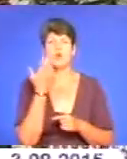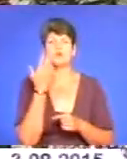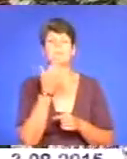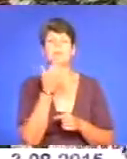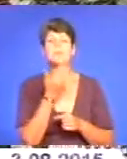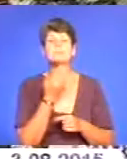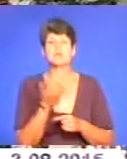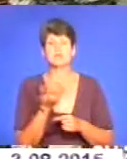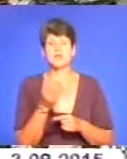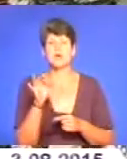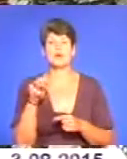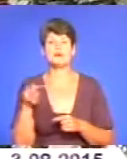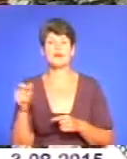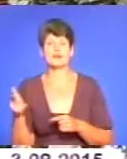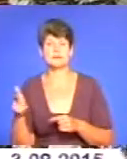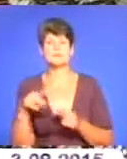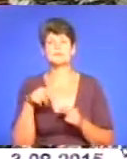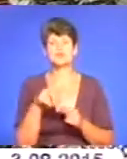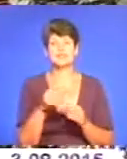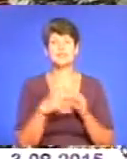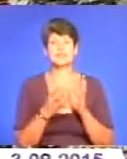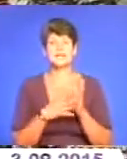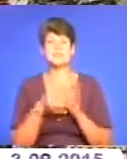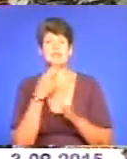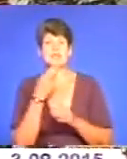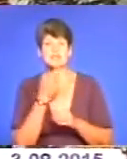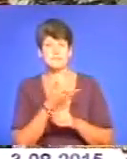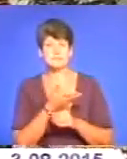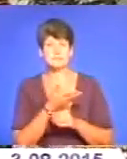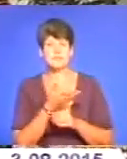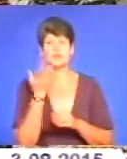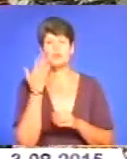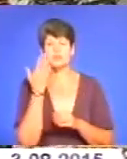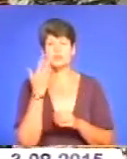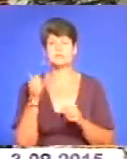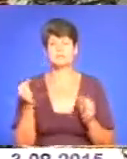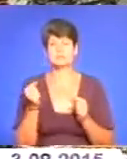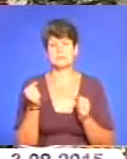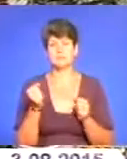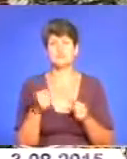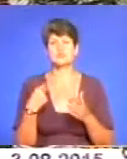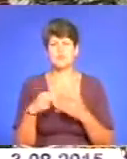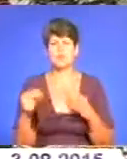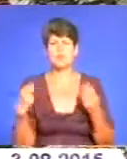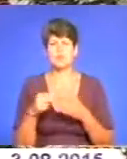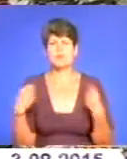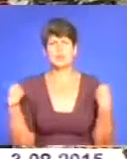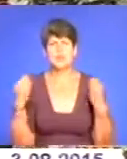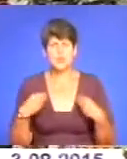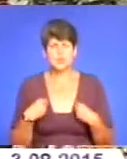запитували Олега, Олег пішов 19 червня, і коли вже зимово, ми знову купили куртку йому. Але коли